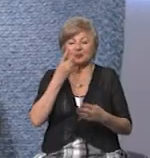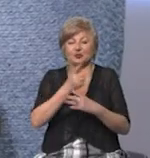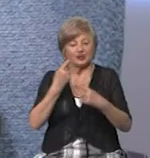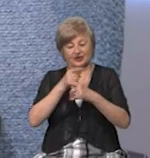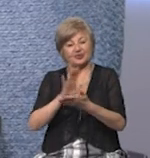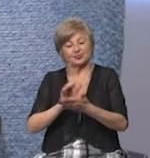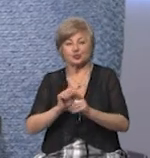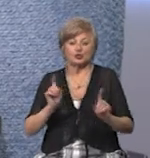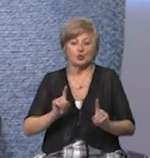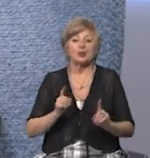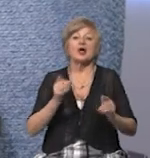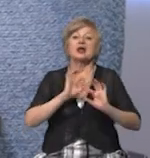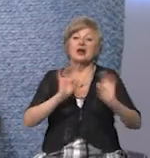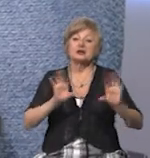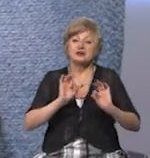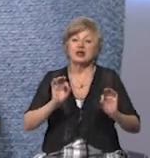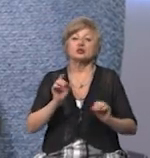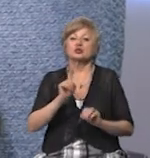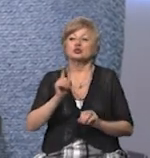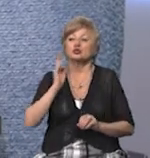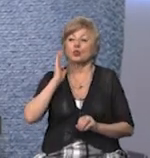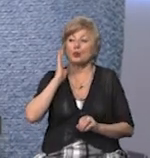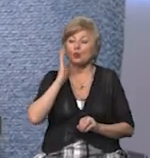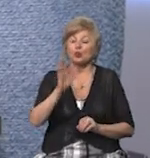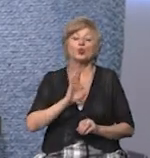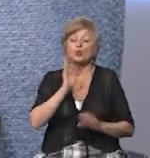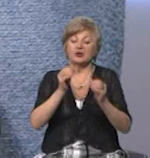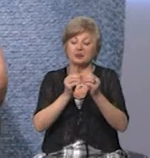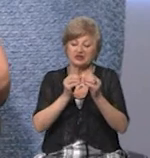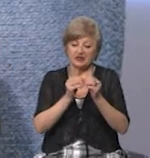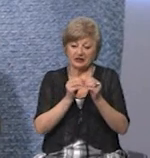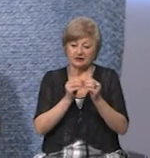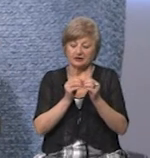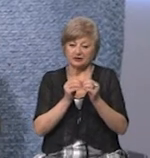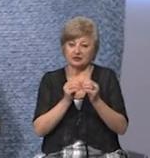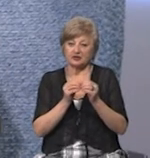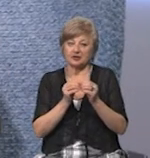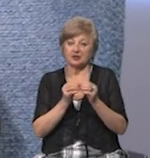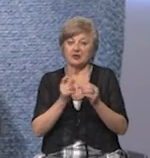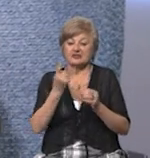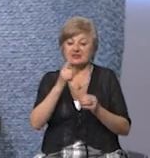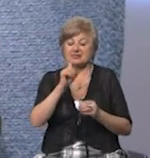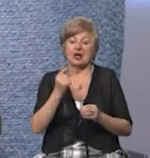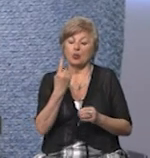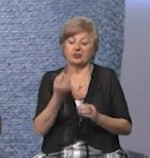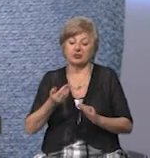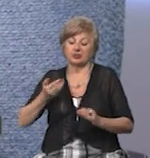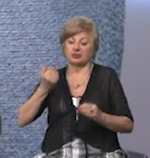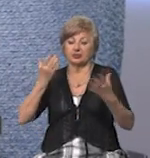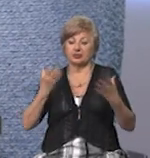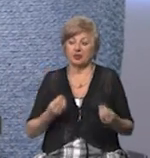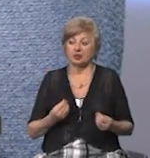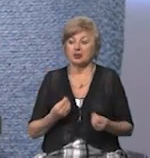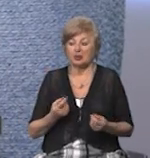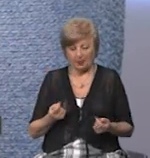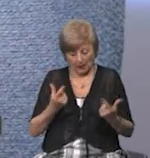Пан Кухарєв говорив якраз про те, що буде з 10 ранку 13-го, тобто заздалегідь, за день. Чи дня це